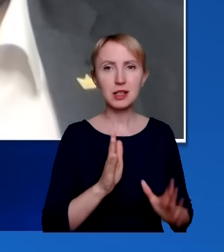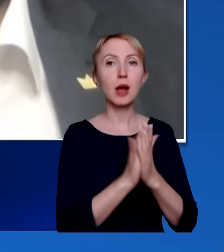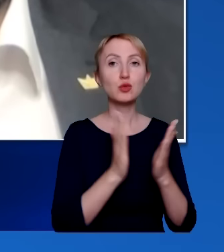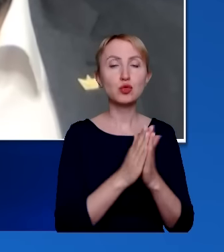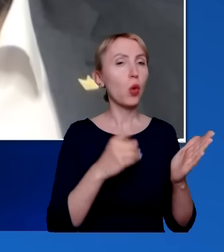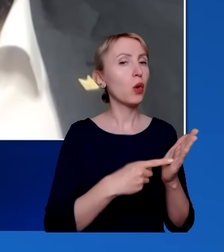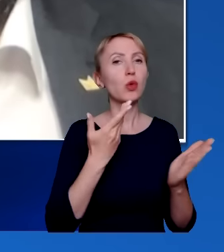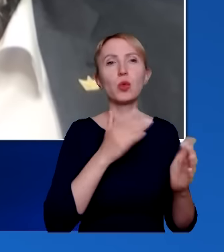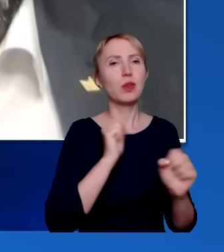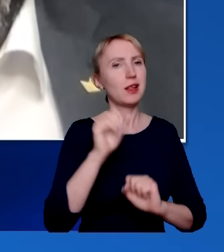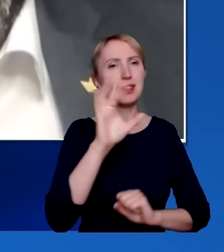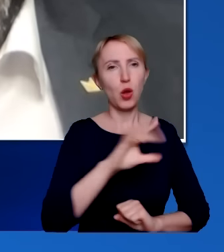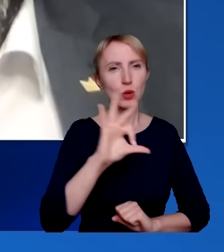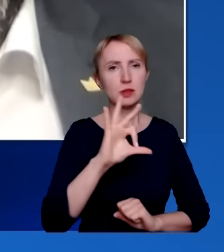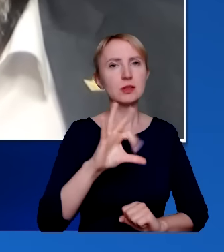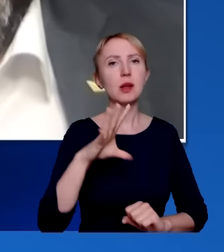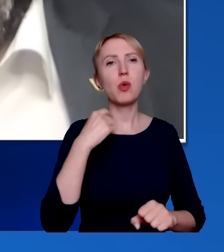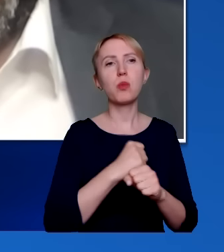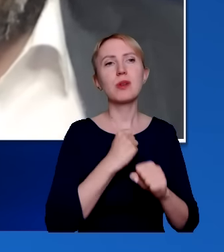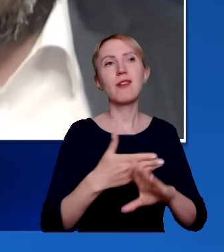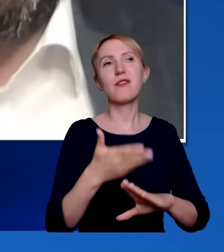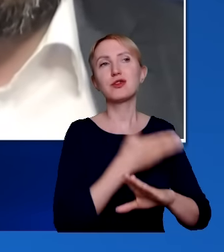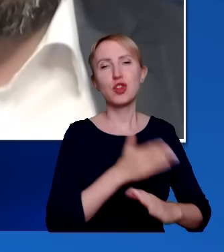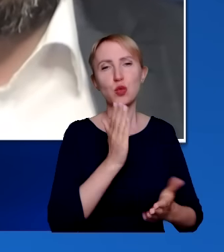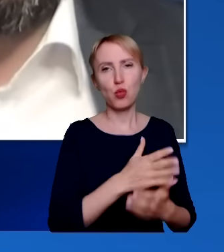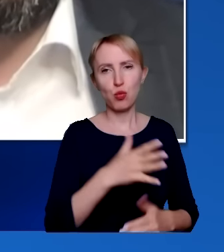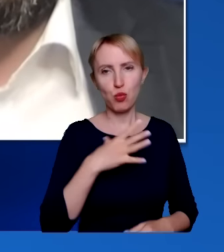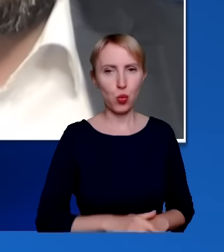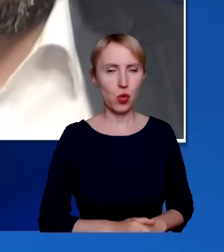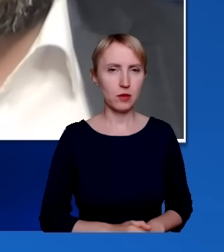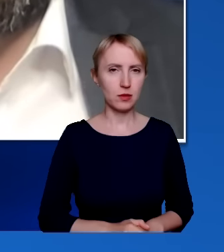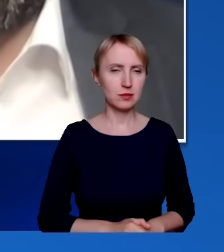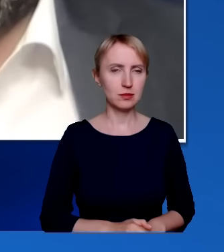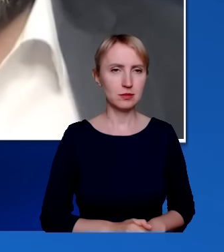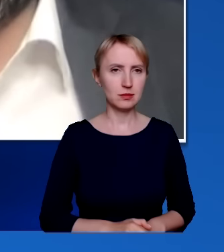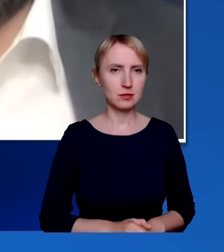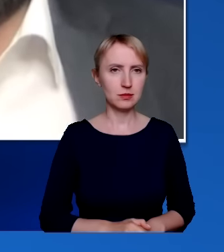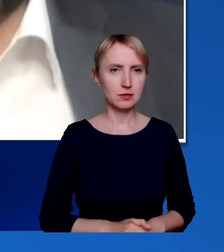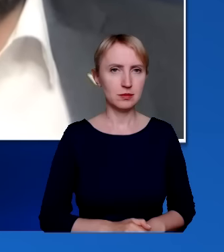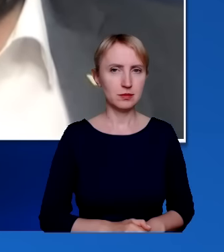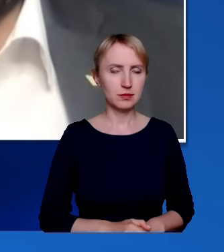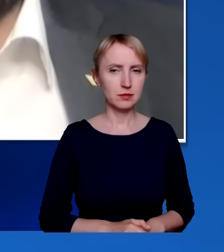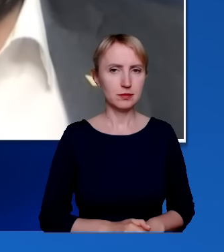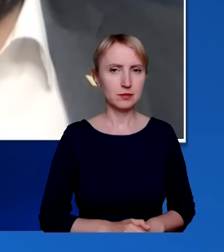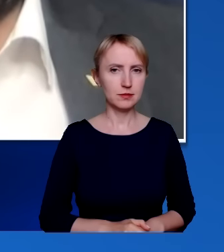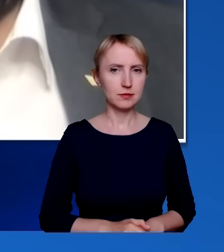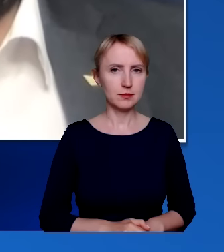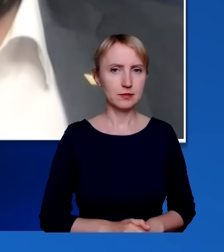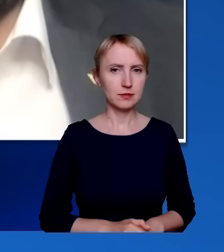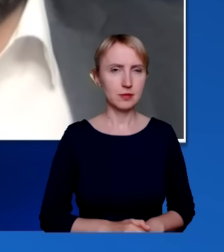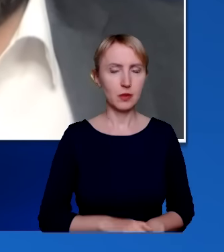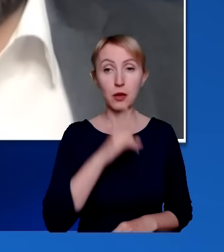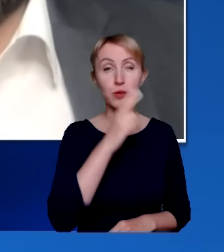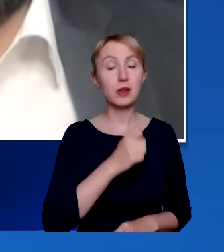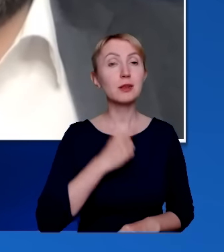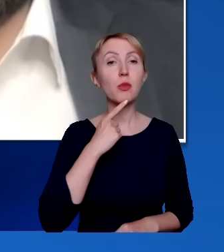jest przypadek że on pracował nad nią wcześniej tak tak więc jest to zbieg okoliczności No podał znaczy jasno powiedział że wie